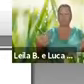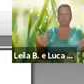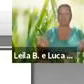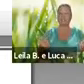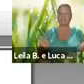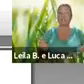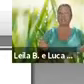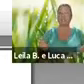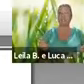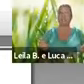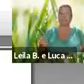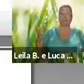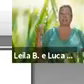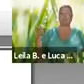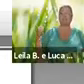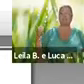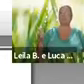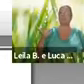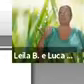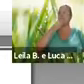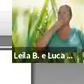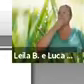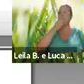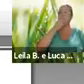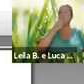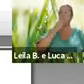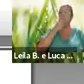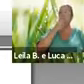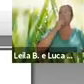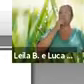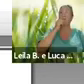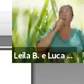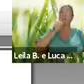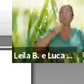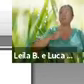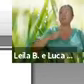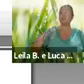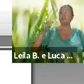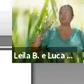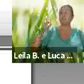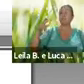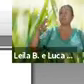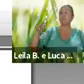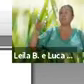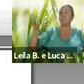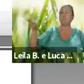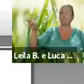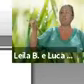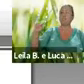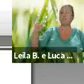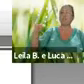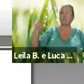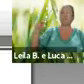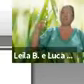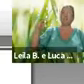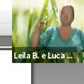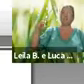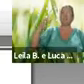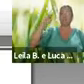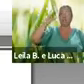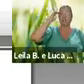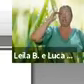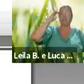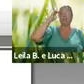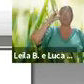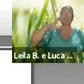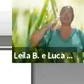il corpo si risente della presenza dello spirito che è vicino a lui, perché sono di dimensione diversa,